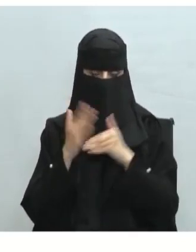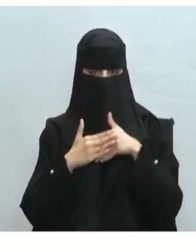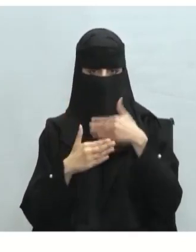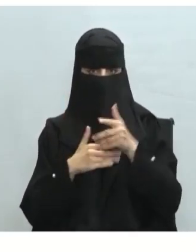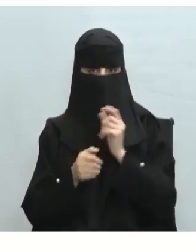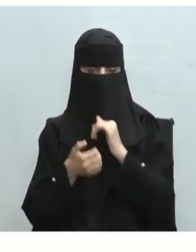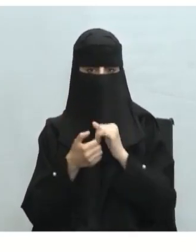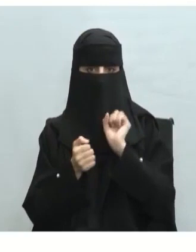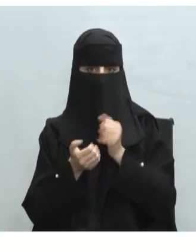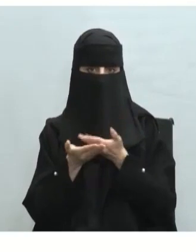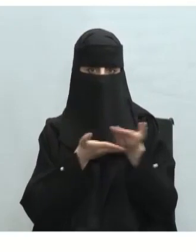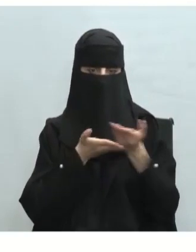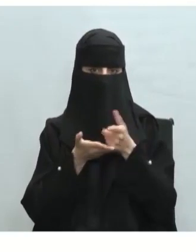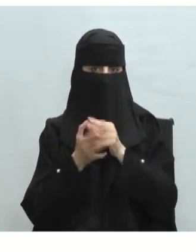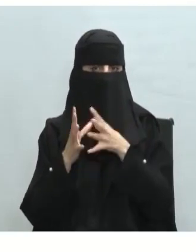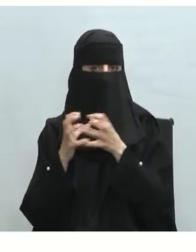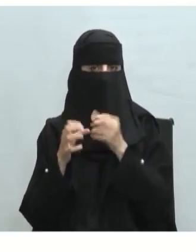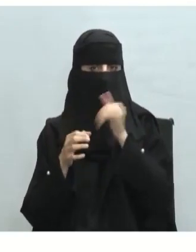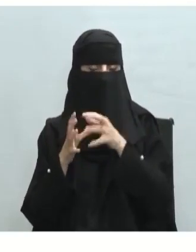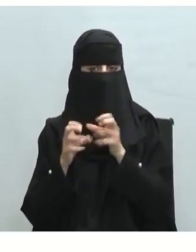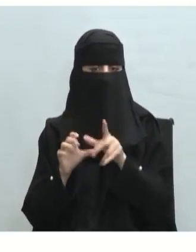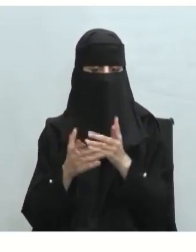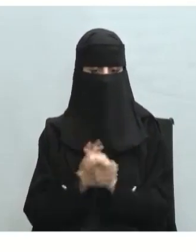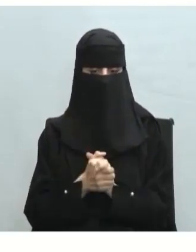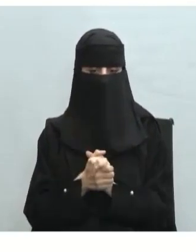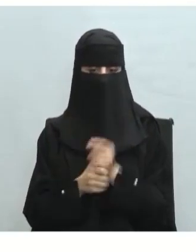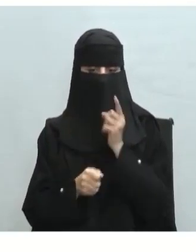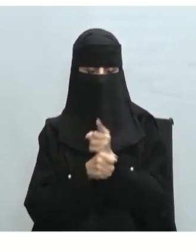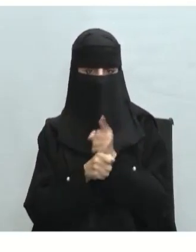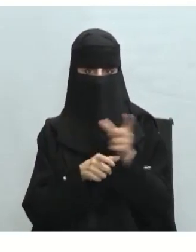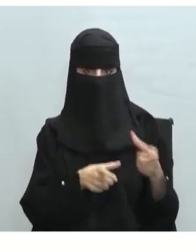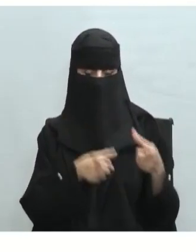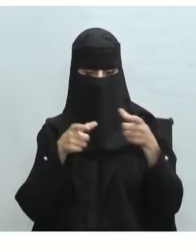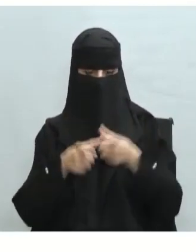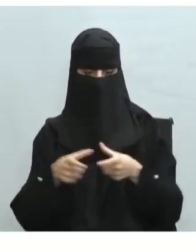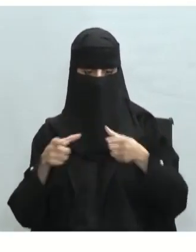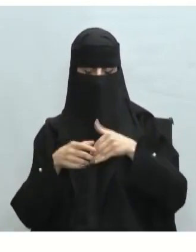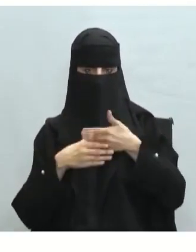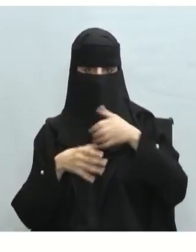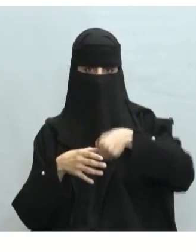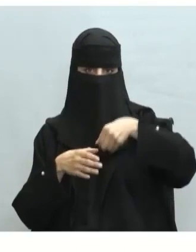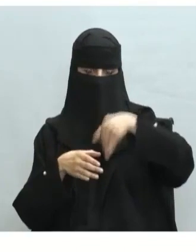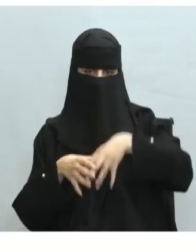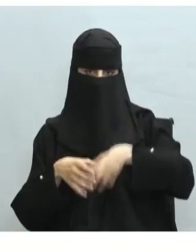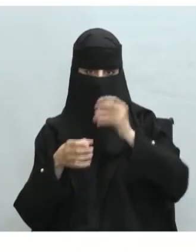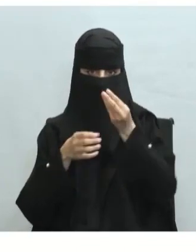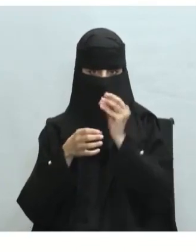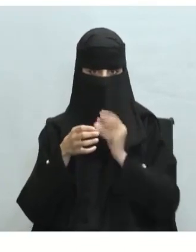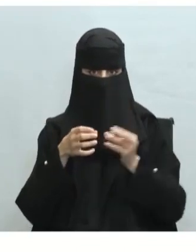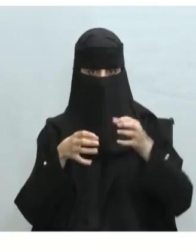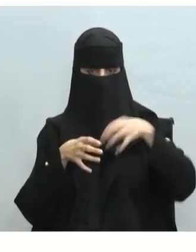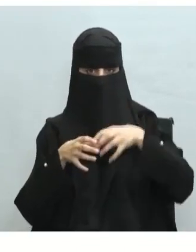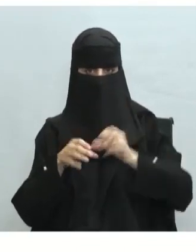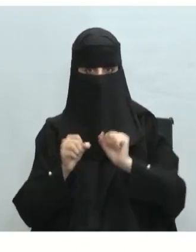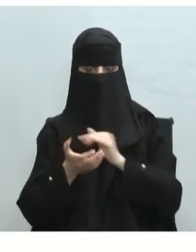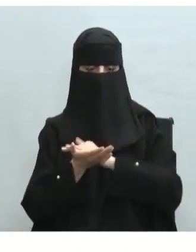زملائك في دلالاته الحرفيه والتفسير والتحليليه النص احضر الاستاذ سله ثم اخرج كيسا مملوءا بحجاره كبيره وصبه فيها